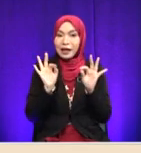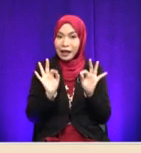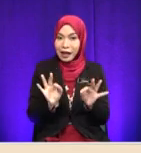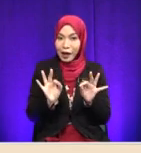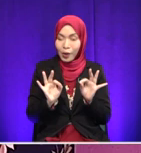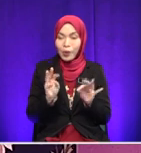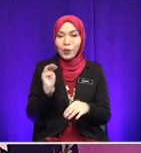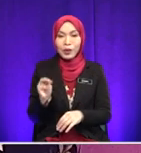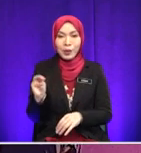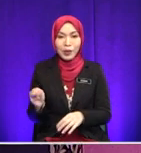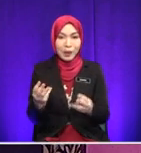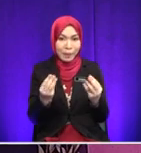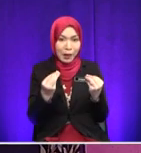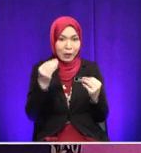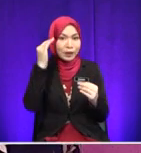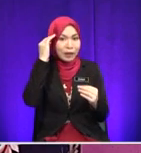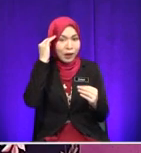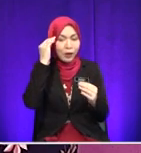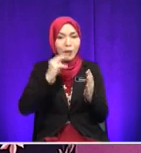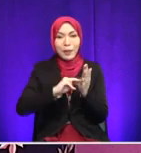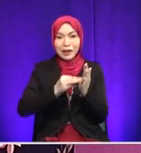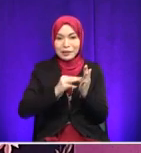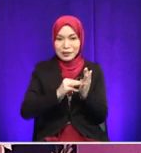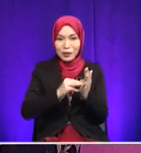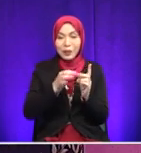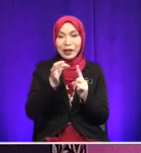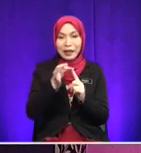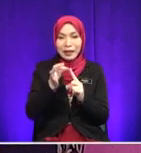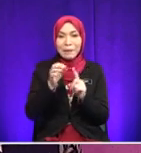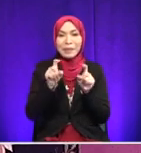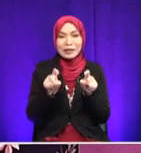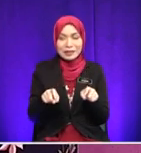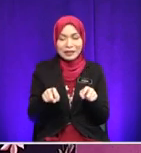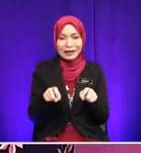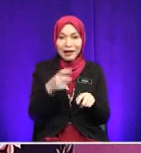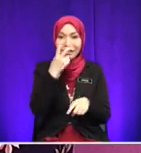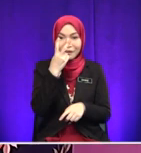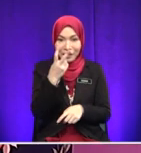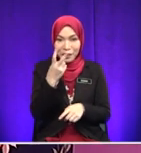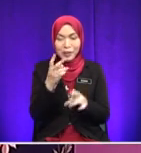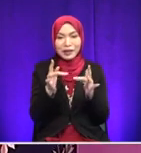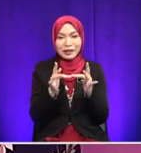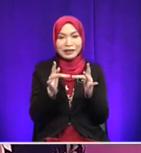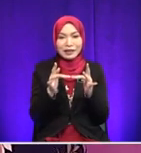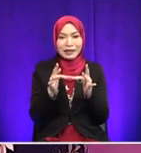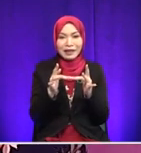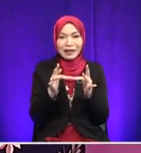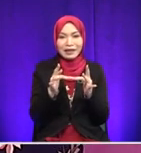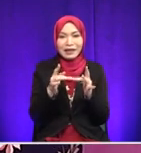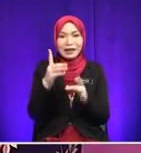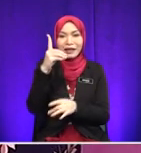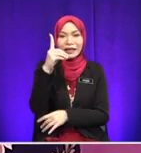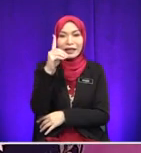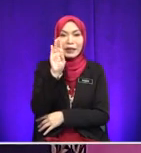maksud sesuatu perkataan, haruslah melayari internet pusat rujukan Persuratan Melayu Dewan Bahasa dan Pustaka.